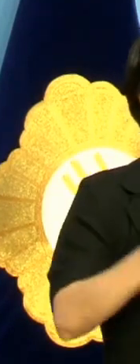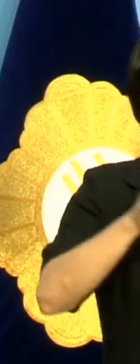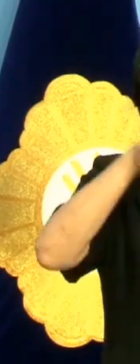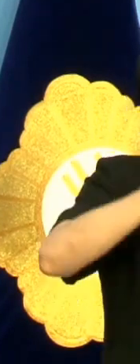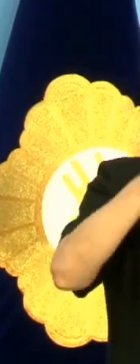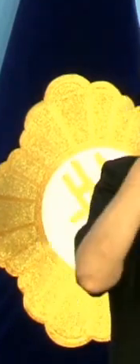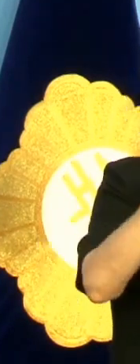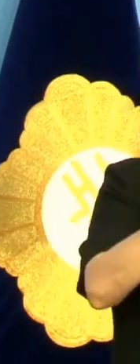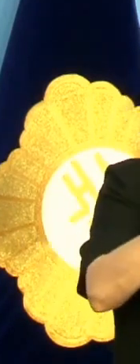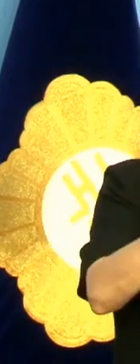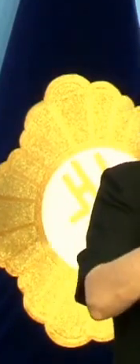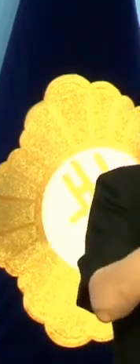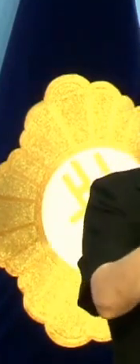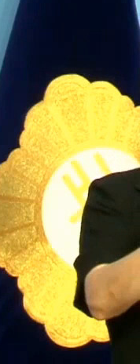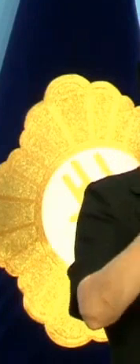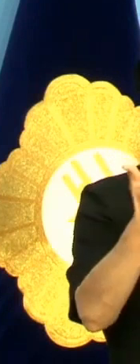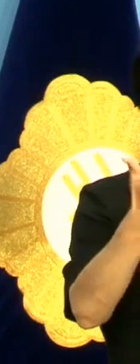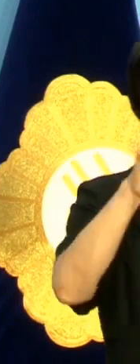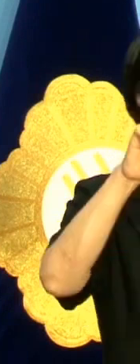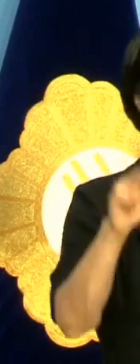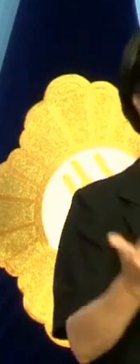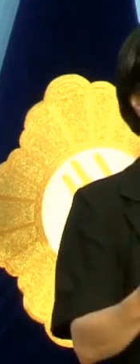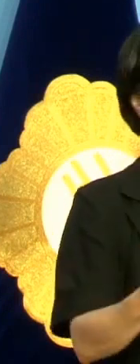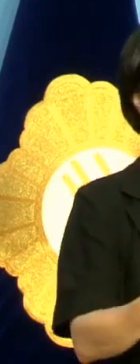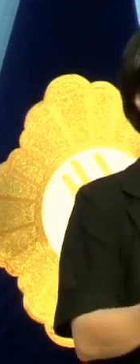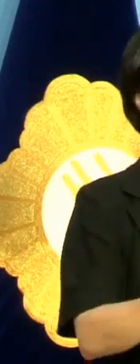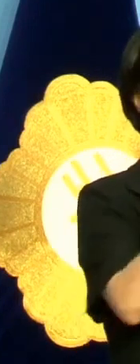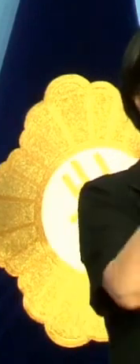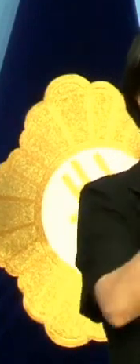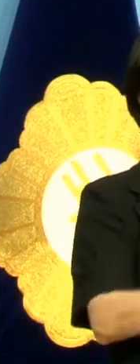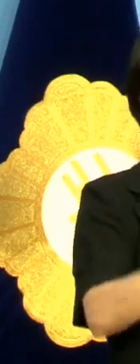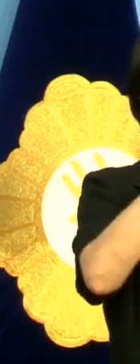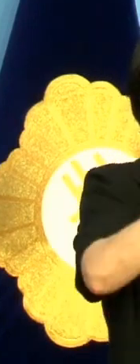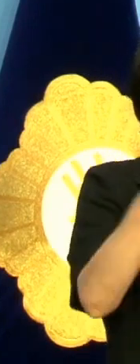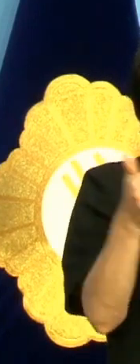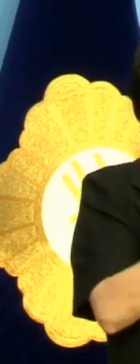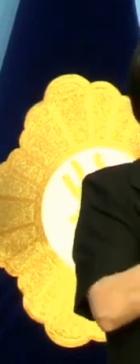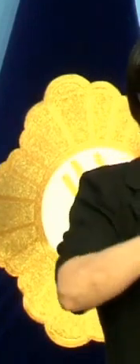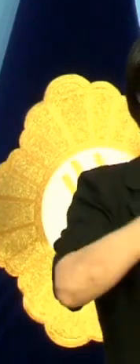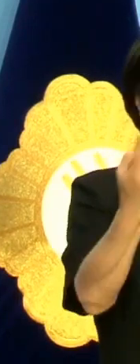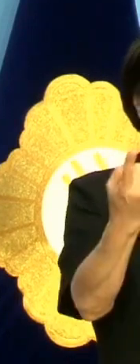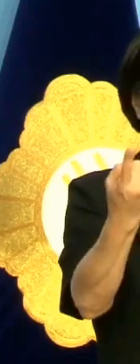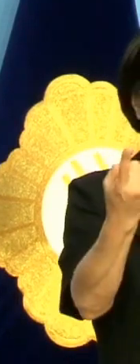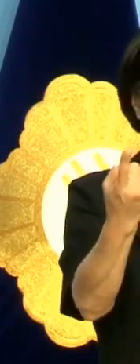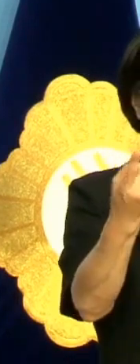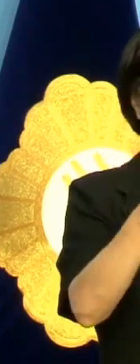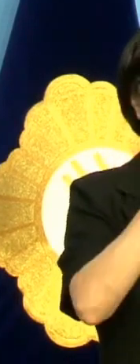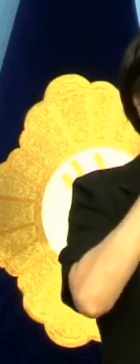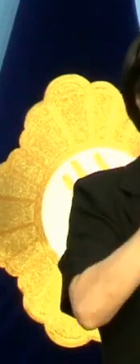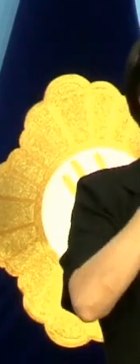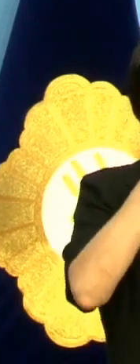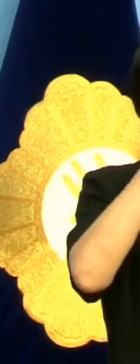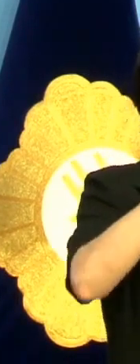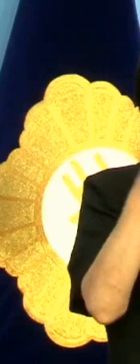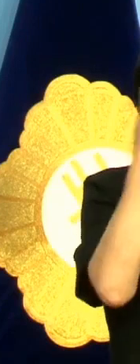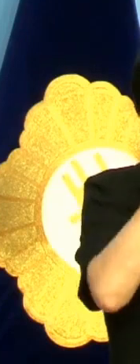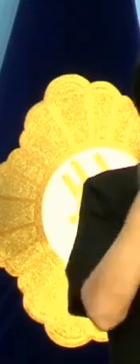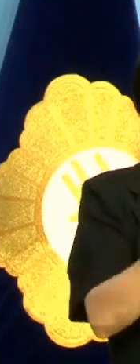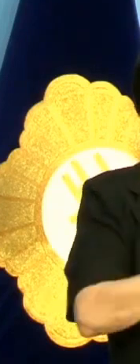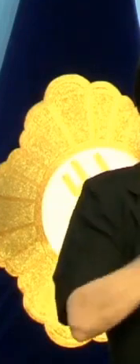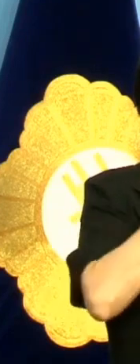제 49조 12항에 따라 선거가 끝난 이후에는 주방 선관위 홈페이지에서